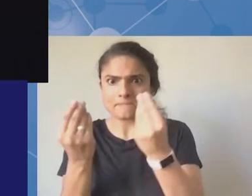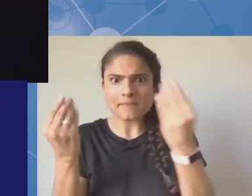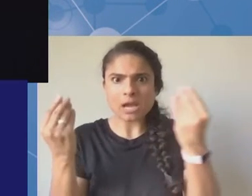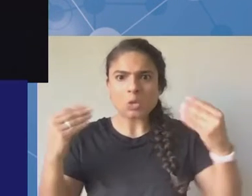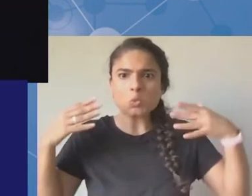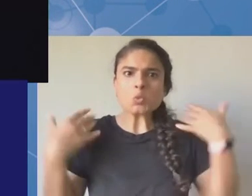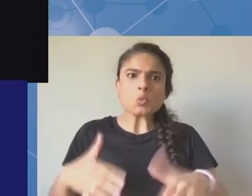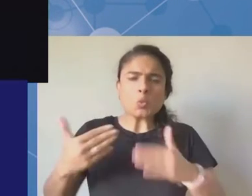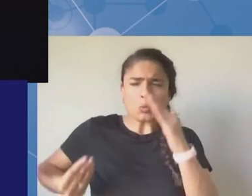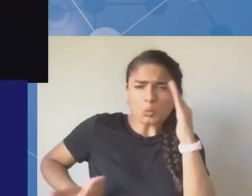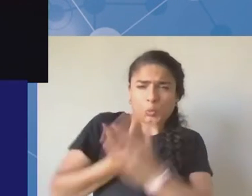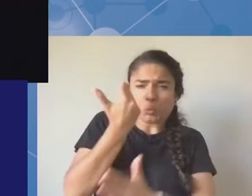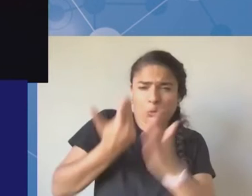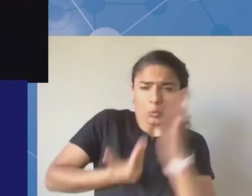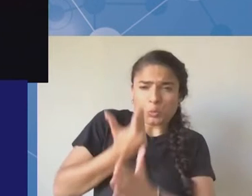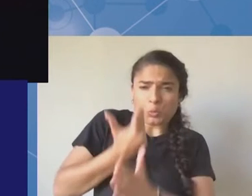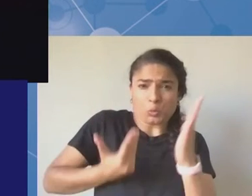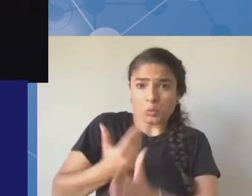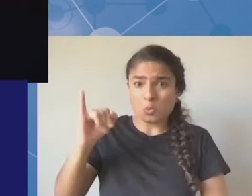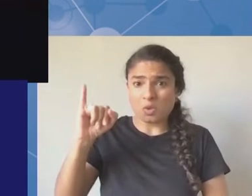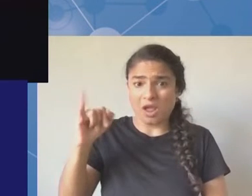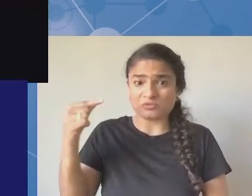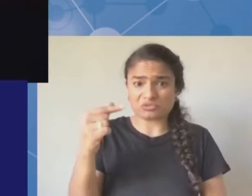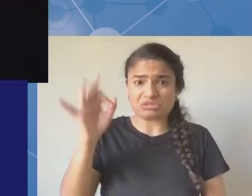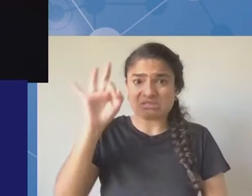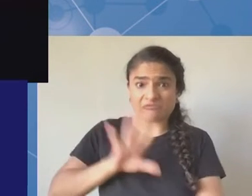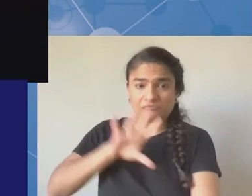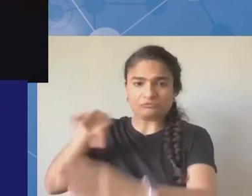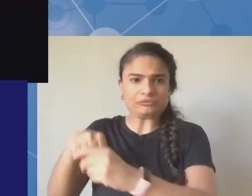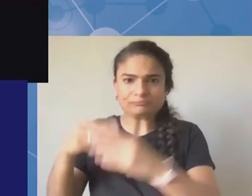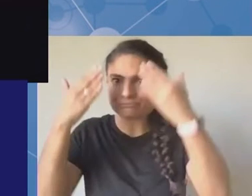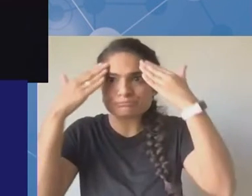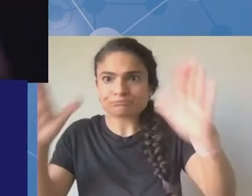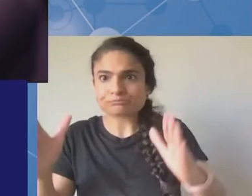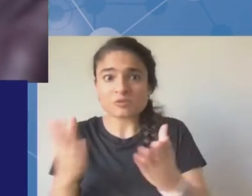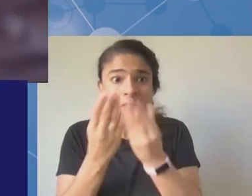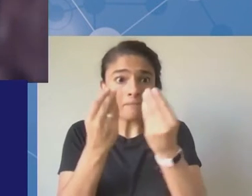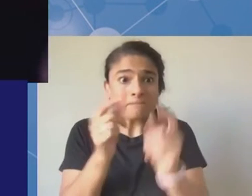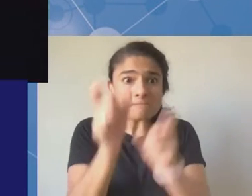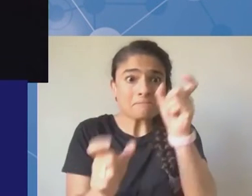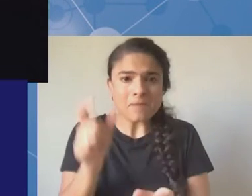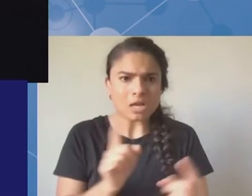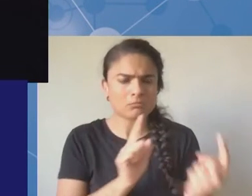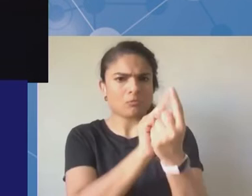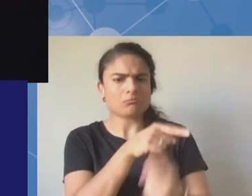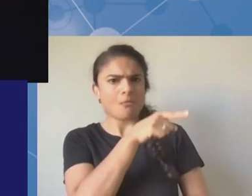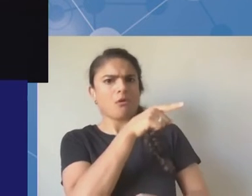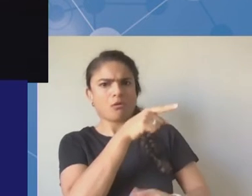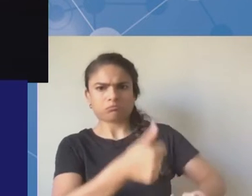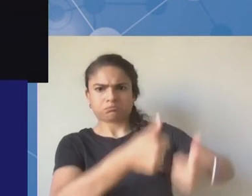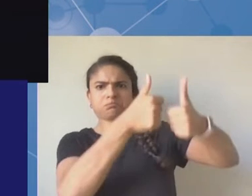которые участвуют в работах IGF впервые. Некоторые из них с нами на месте,